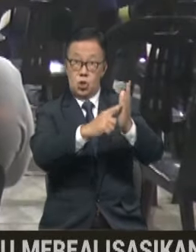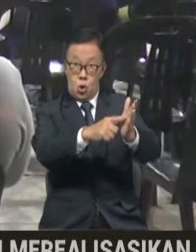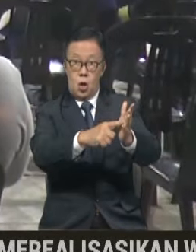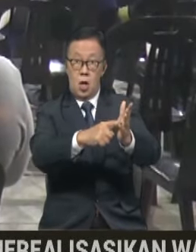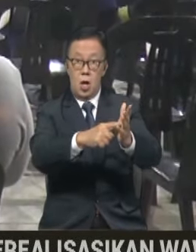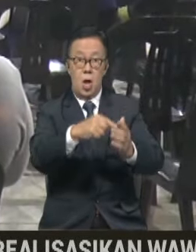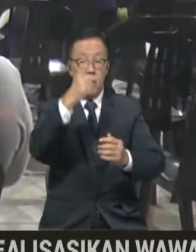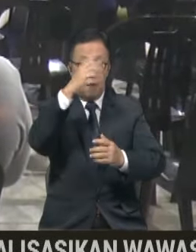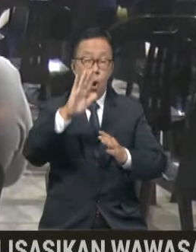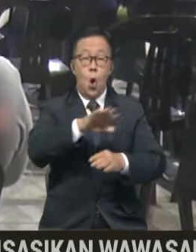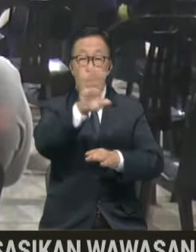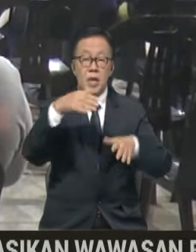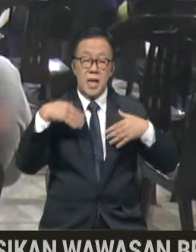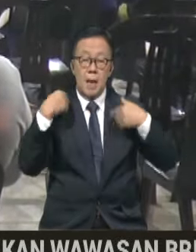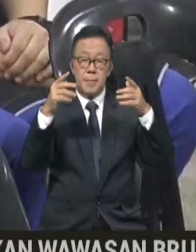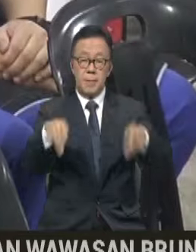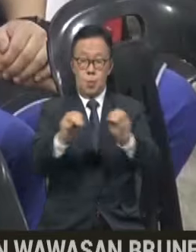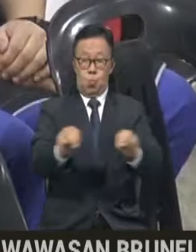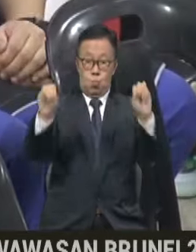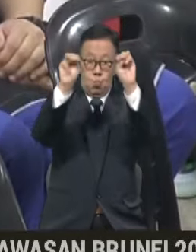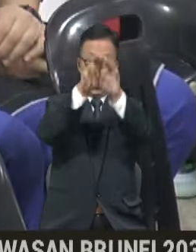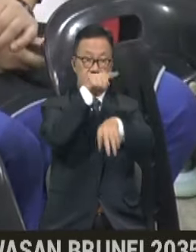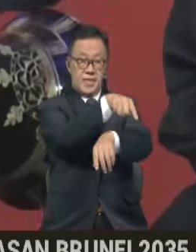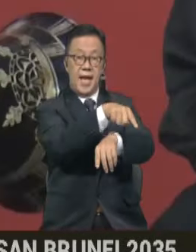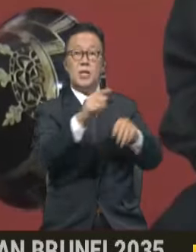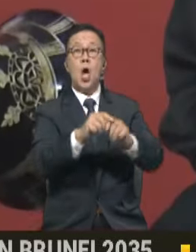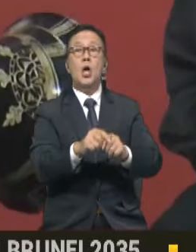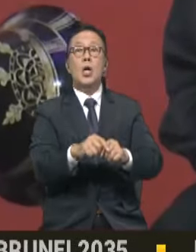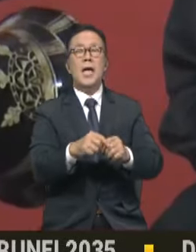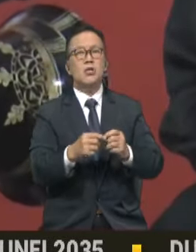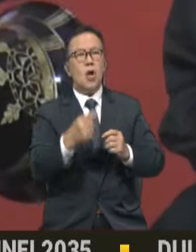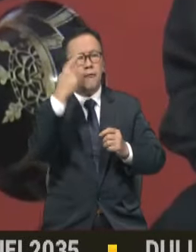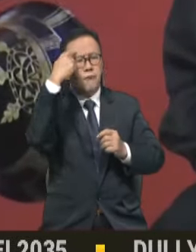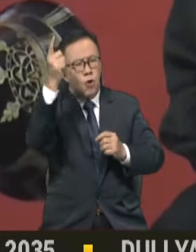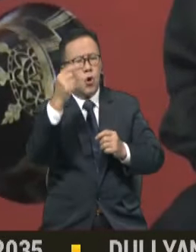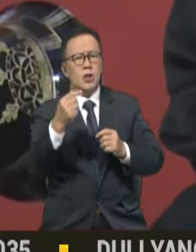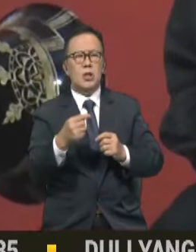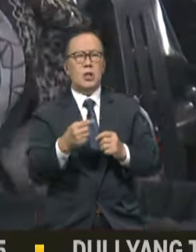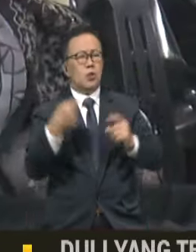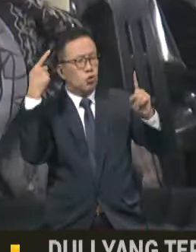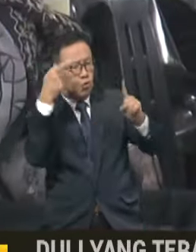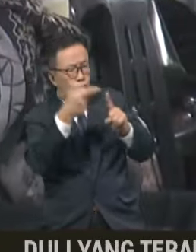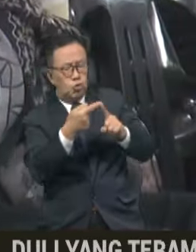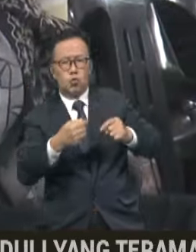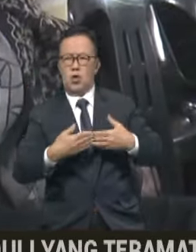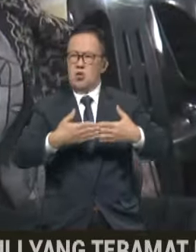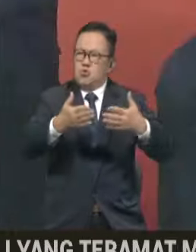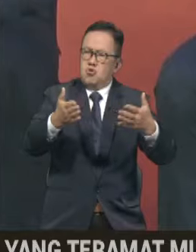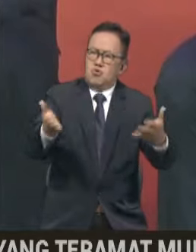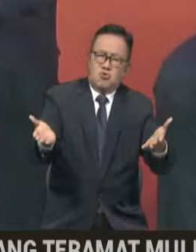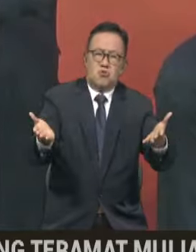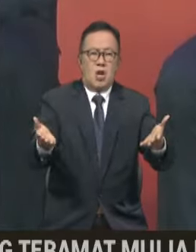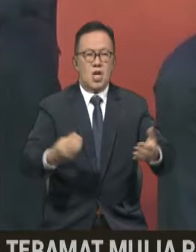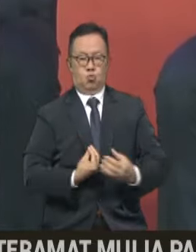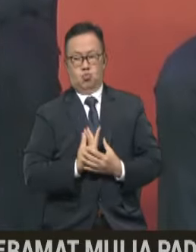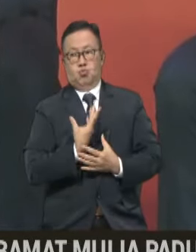bahagian belia dan belia wanis masjid daerah berkenaan bertujuan memangkin semangat dalam mengembangluaskan lagi seni